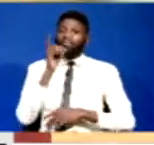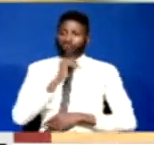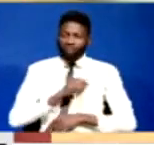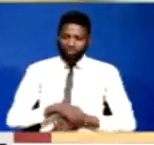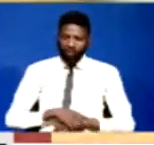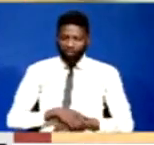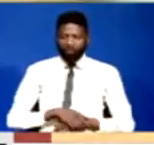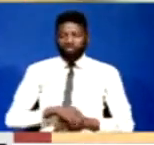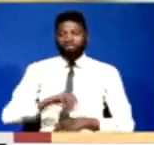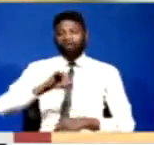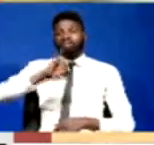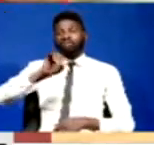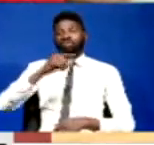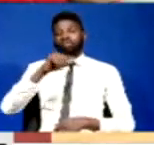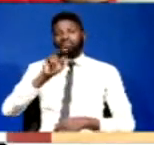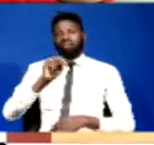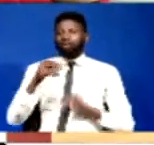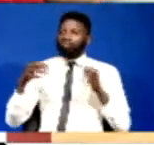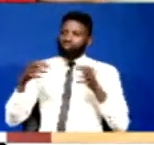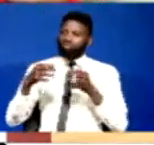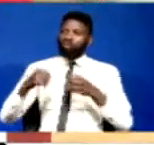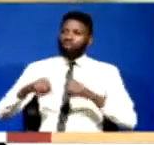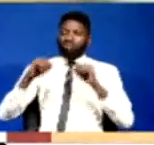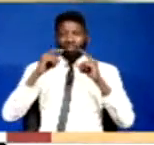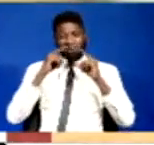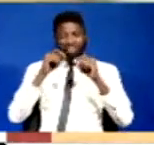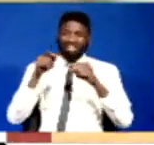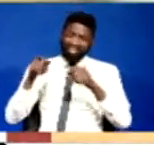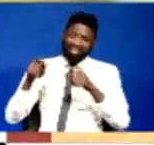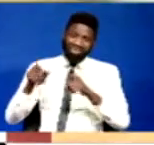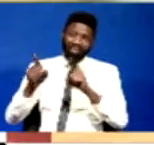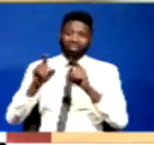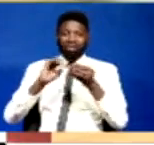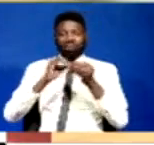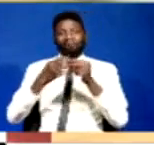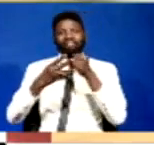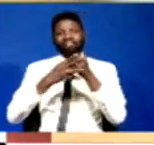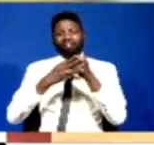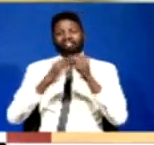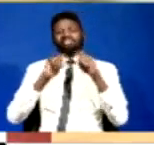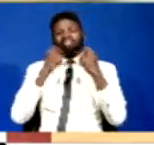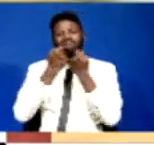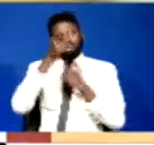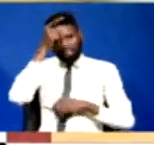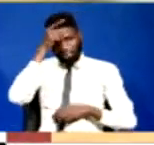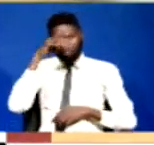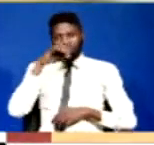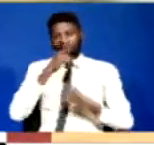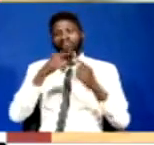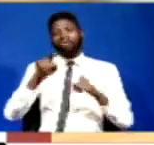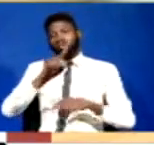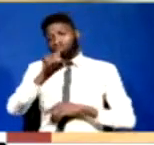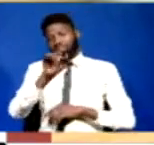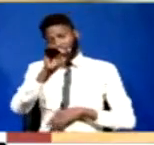ndiye nahodha wa kikosi hicho. Amesema pengine hawana nambari 9 kwenye kikosi chake cha Ujerumani. Lakini swali ni kuna timu